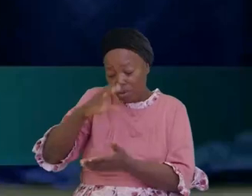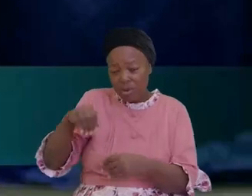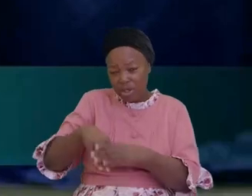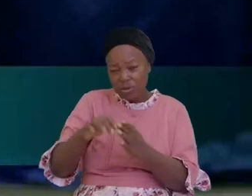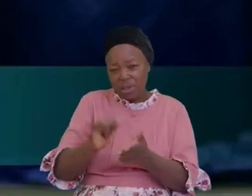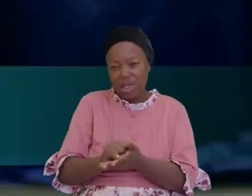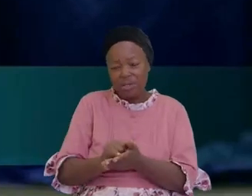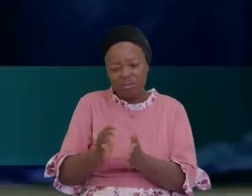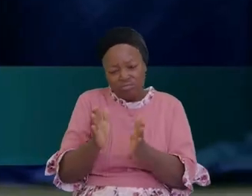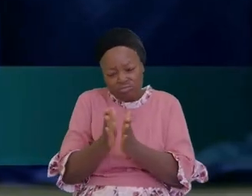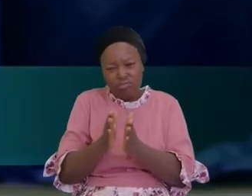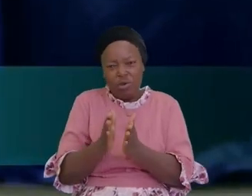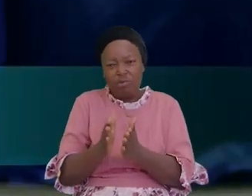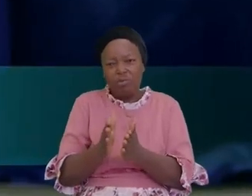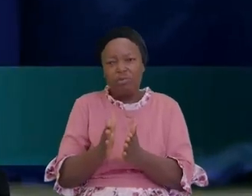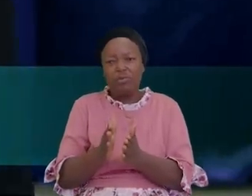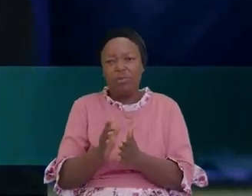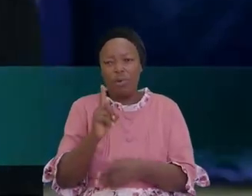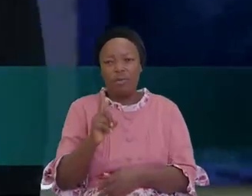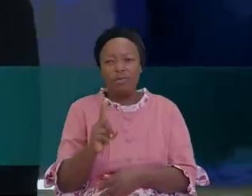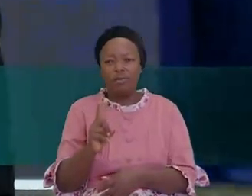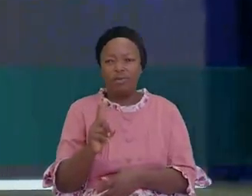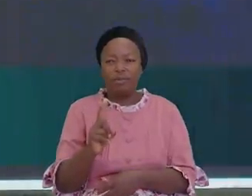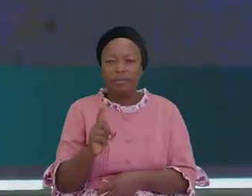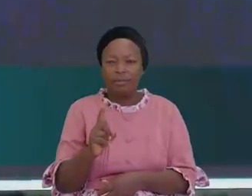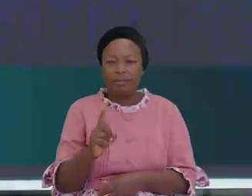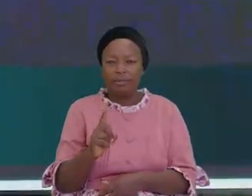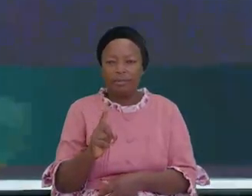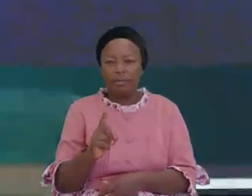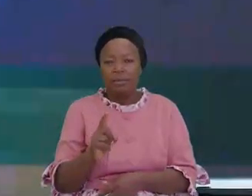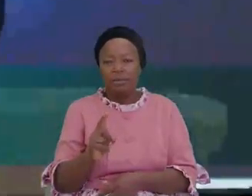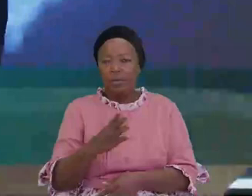Et tu vas maintenant verser de cette grande bouteille dans une autre petite bouteille.